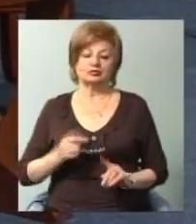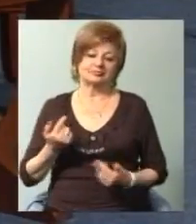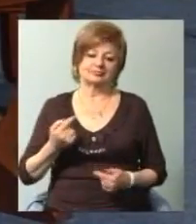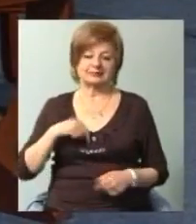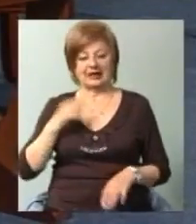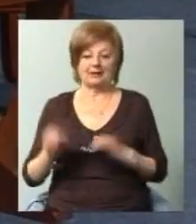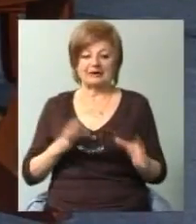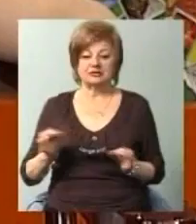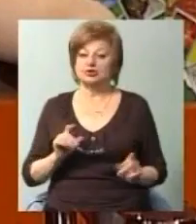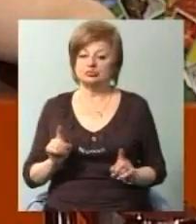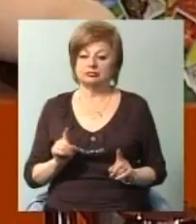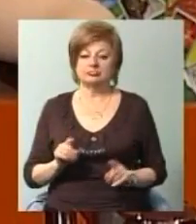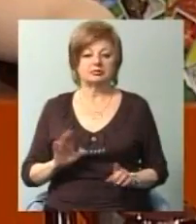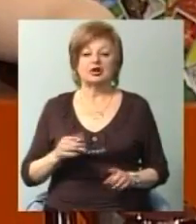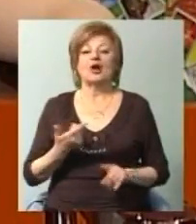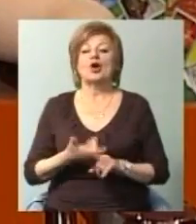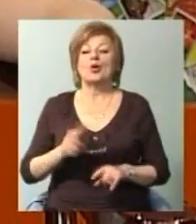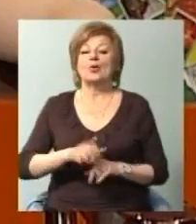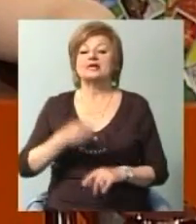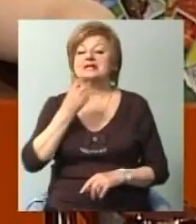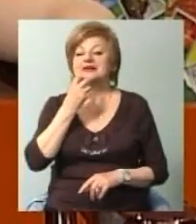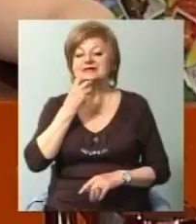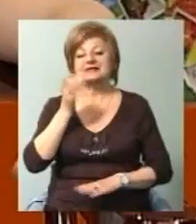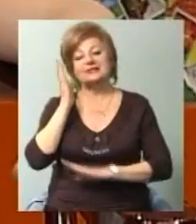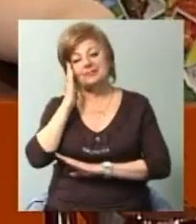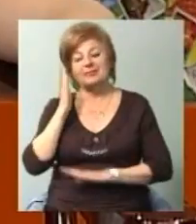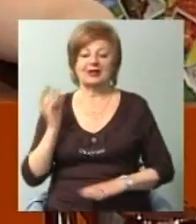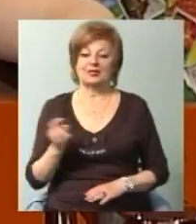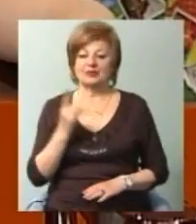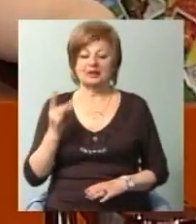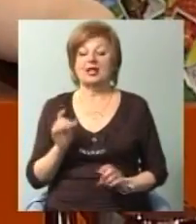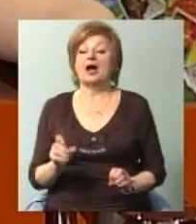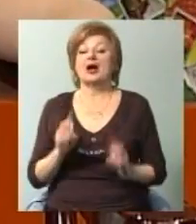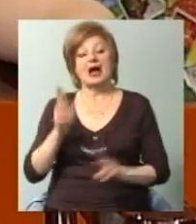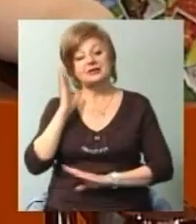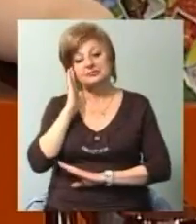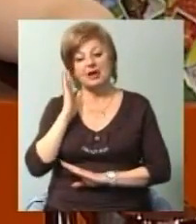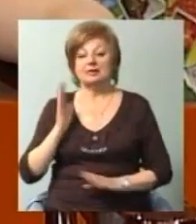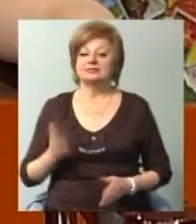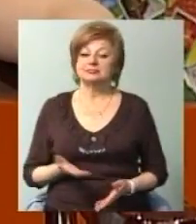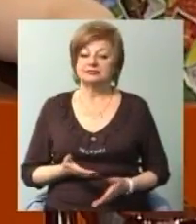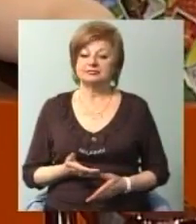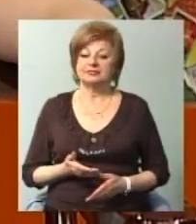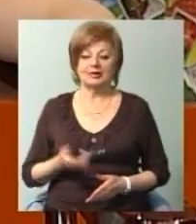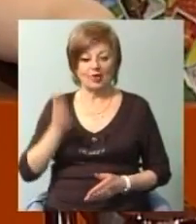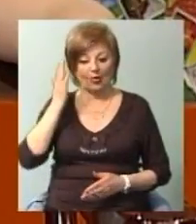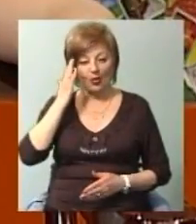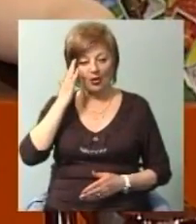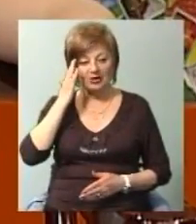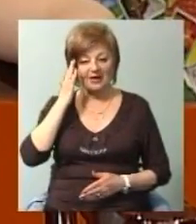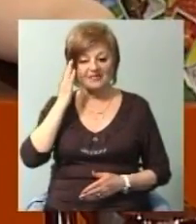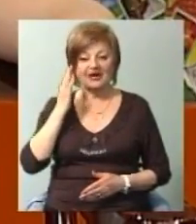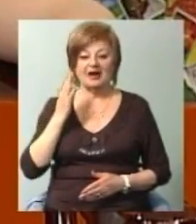вирадувала? Вона дуже смішно спала один раз. Як саме вона спала? Голова була